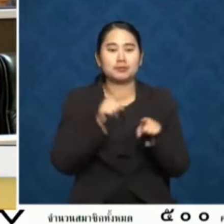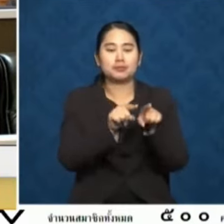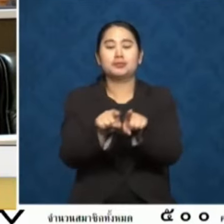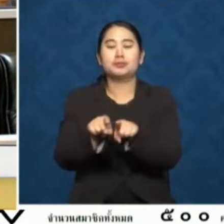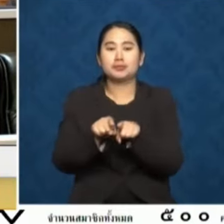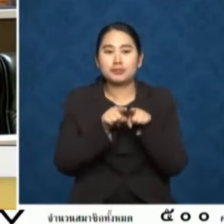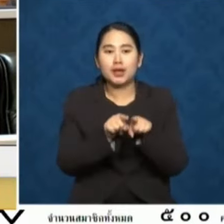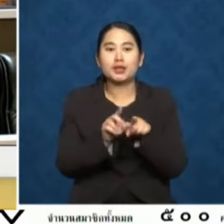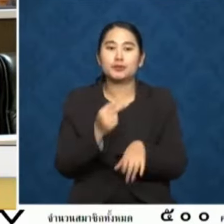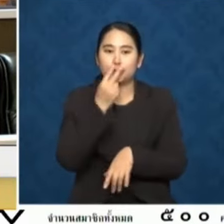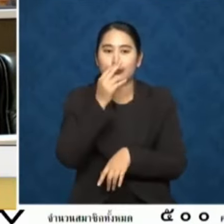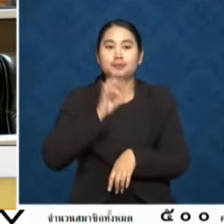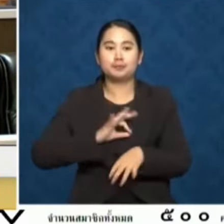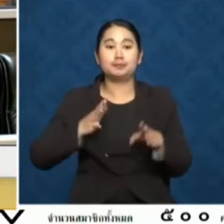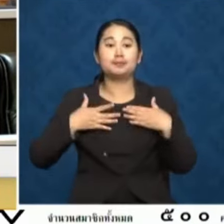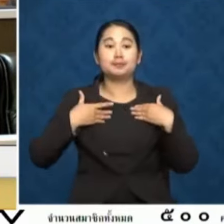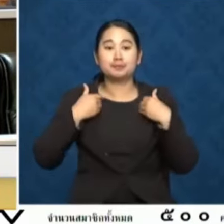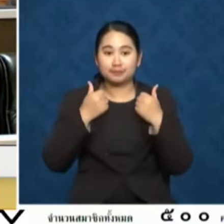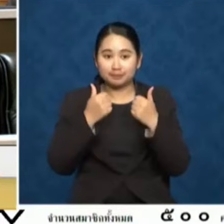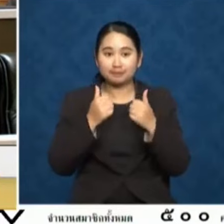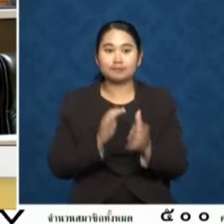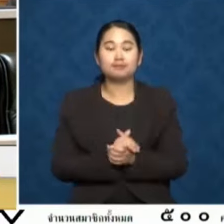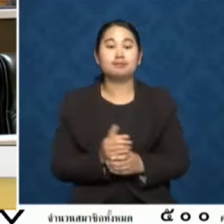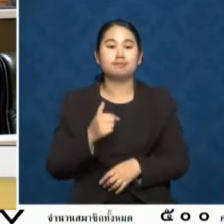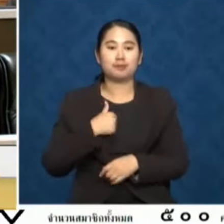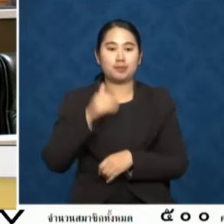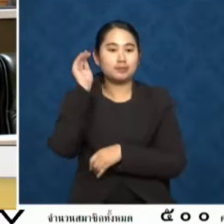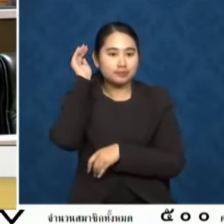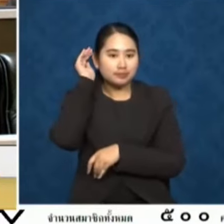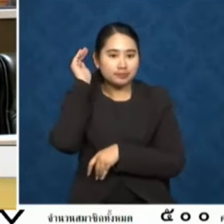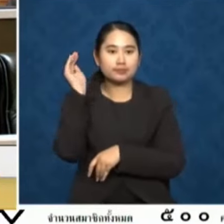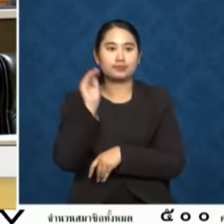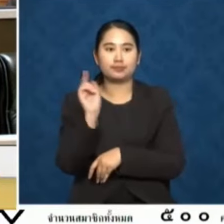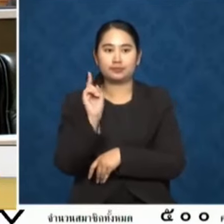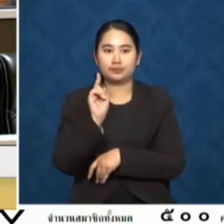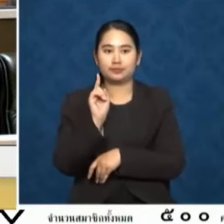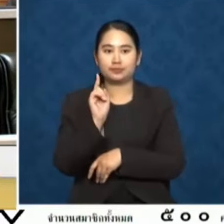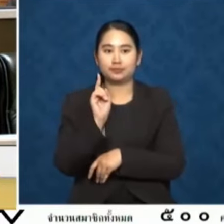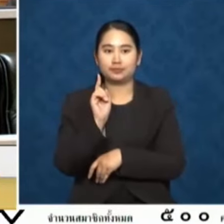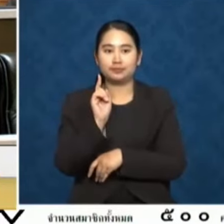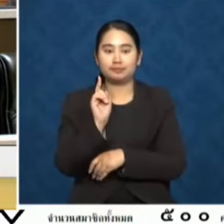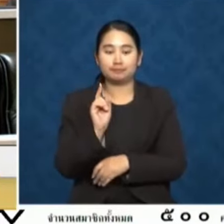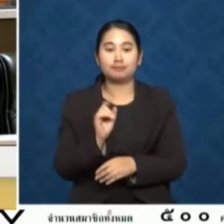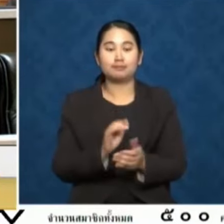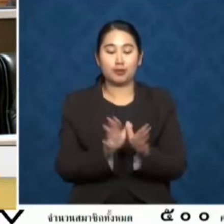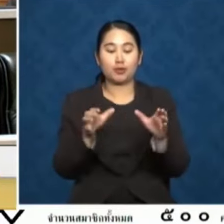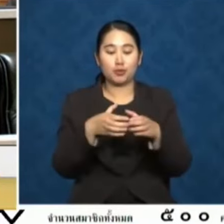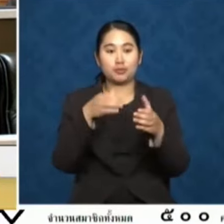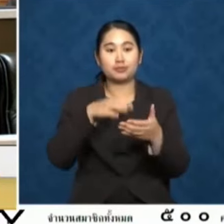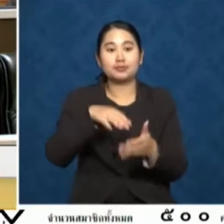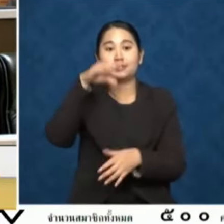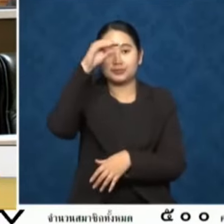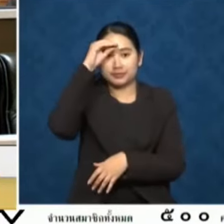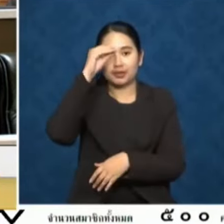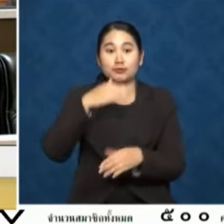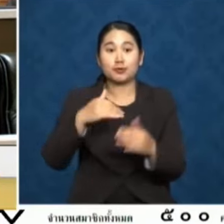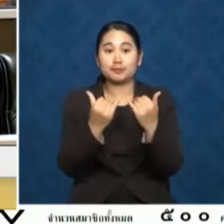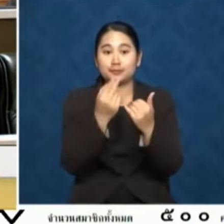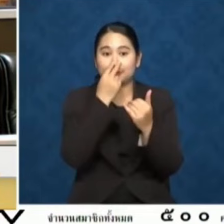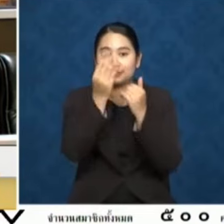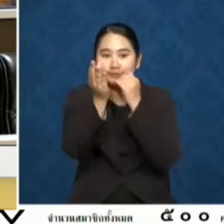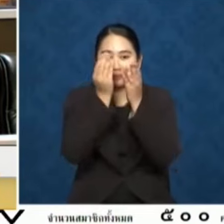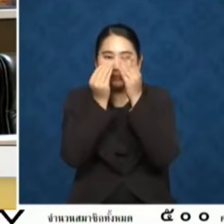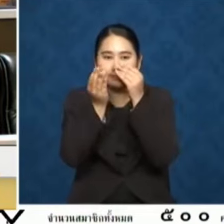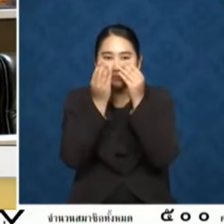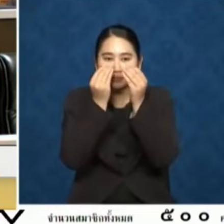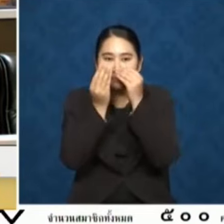ะครับเป็นบรรยากาศที่ดีมากเลยแล้วก็ผมก็เชื่ออีกว่านิสิตนักศึกษานะครับที่ได้ยินแ